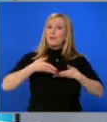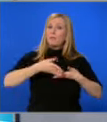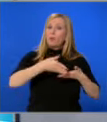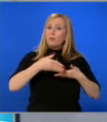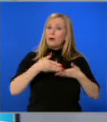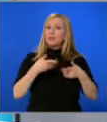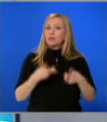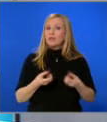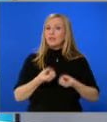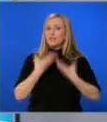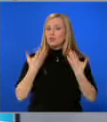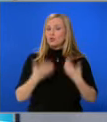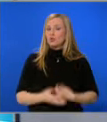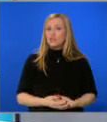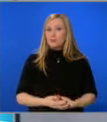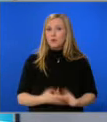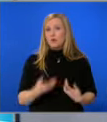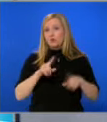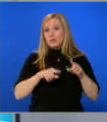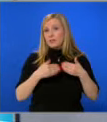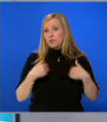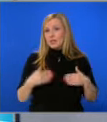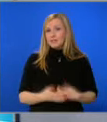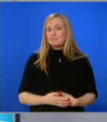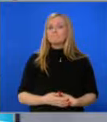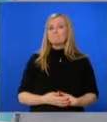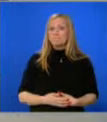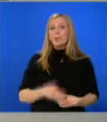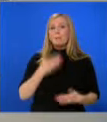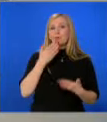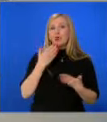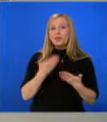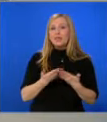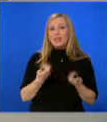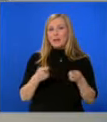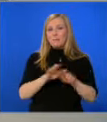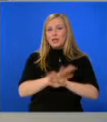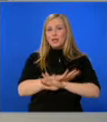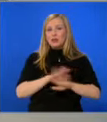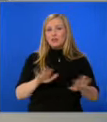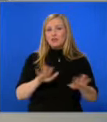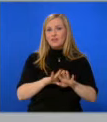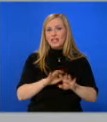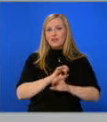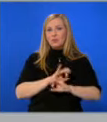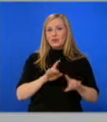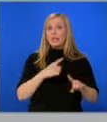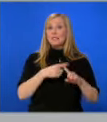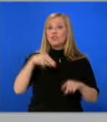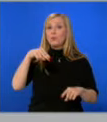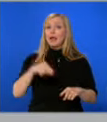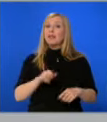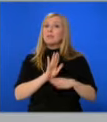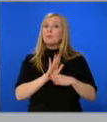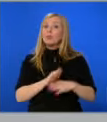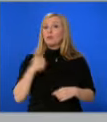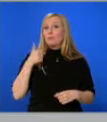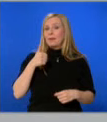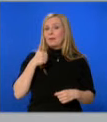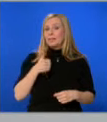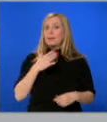така, че това да се случи, което зависи от нас. Добре, благодаря ви. Благодаря. Така завършва интервюто от днес. Христо Проданов, депутат от